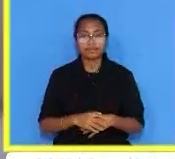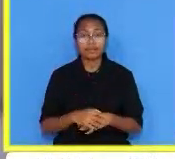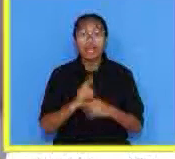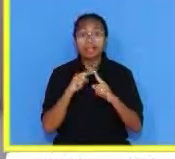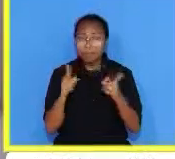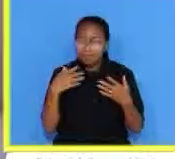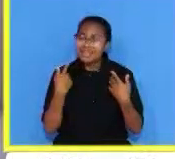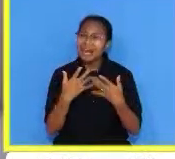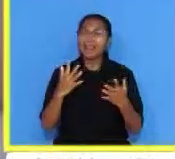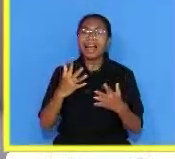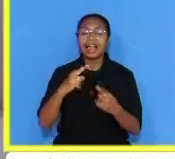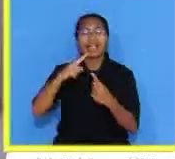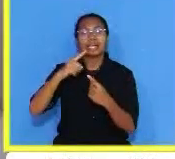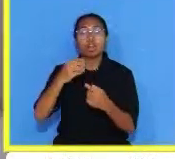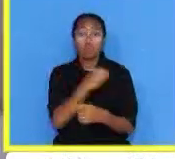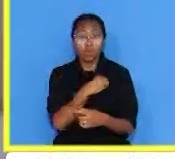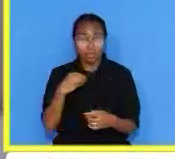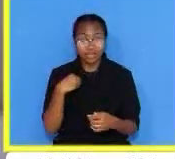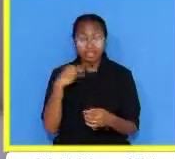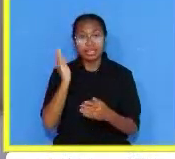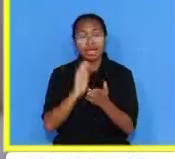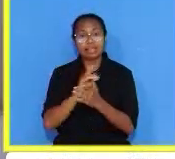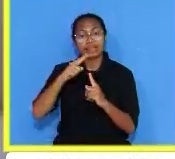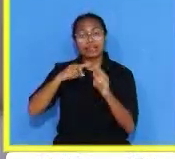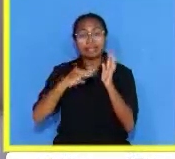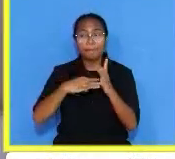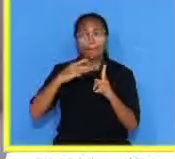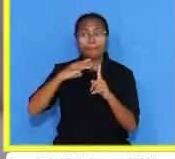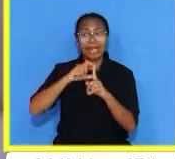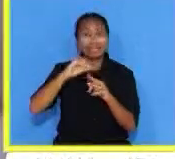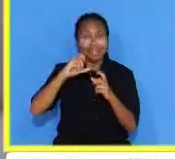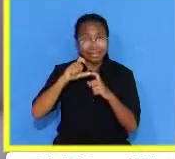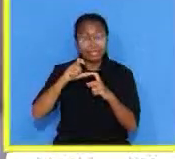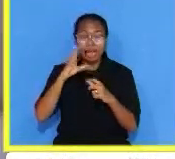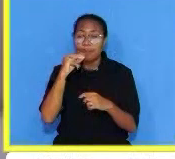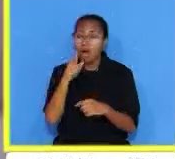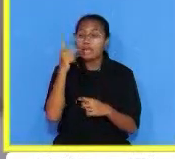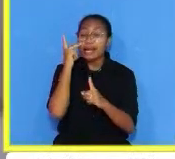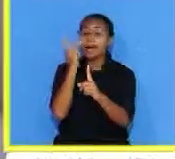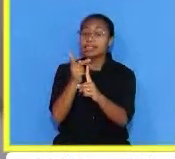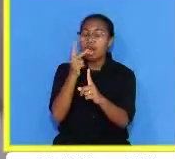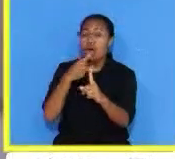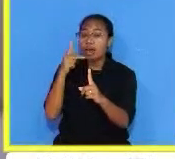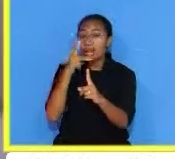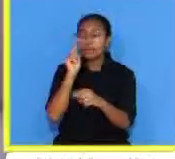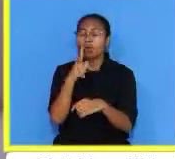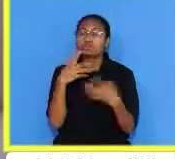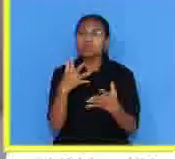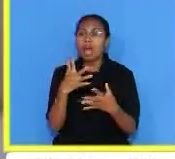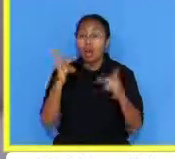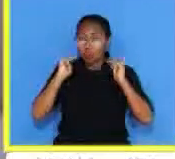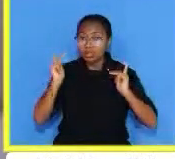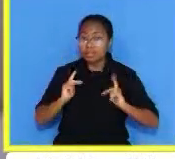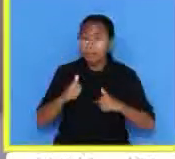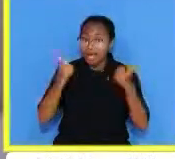tetapi biar tim medis yang akan menentukan, melihat kondisi kesehatan kita, melakukan wawancara, terutama yang